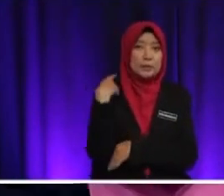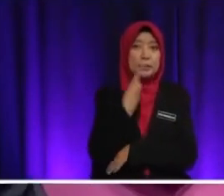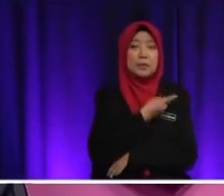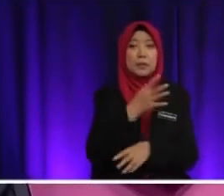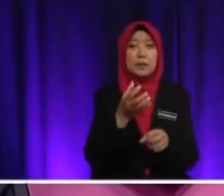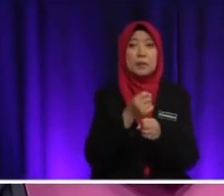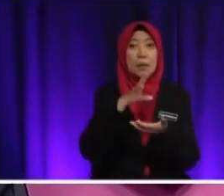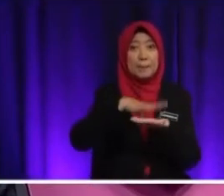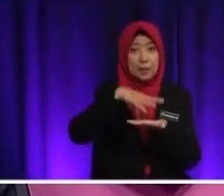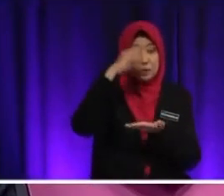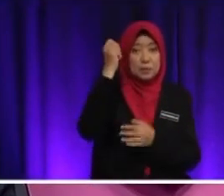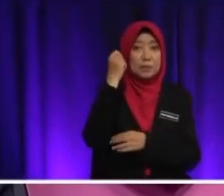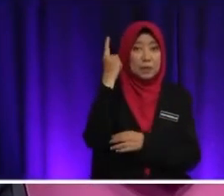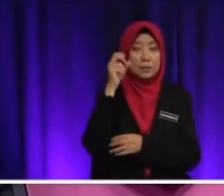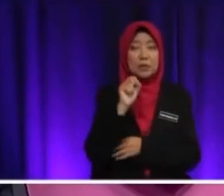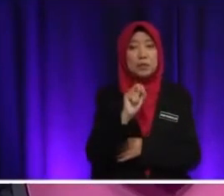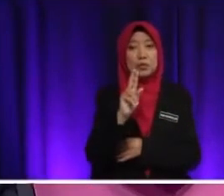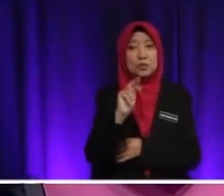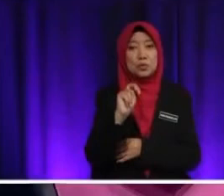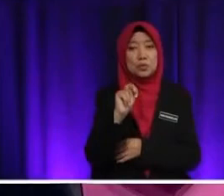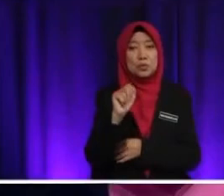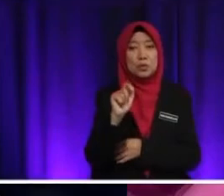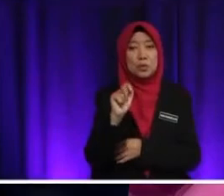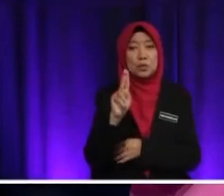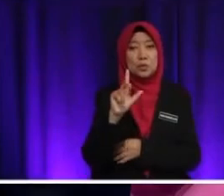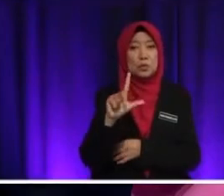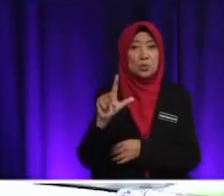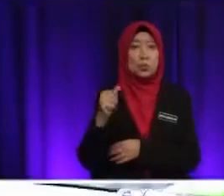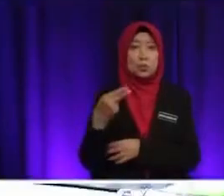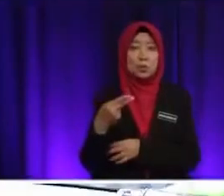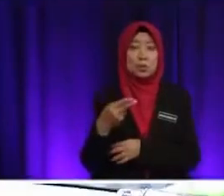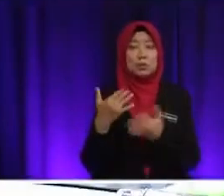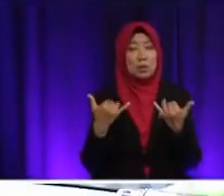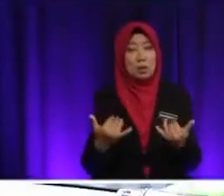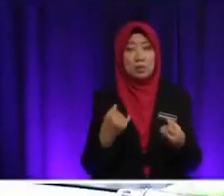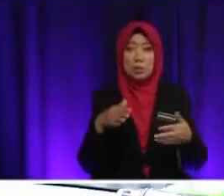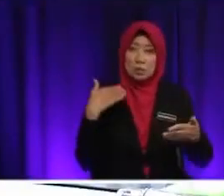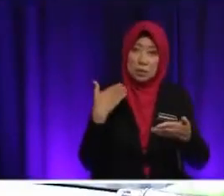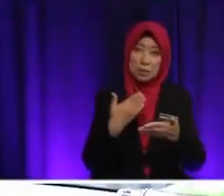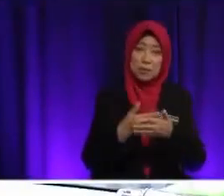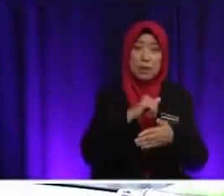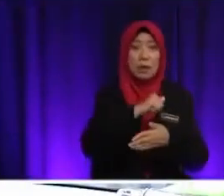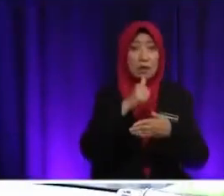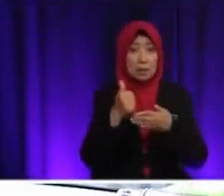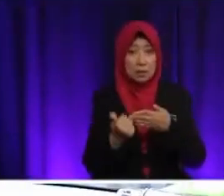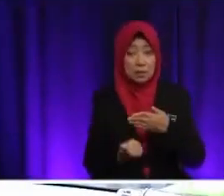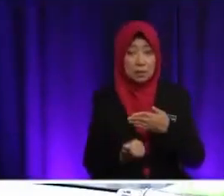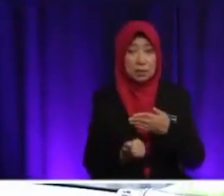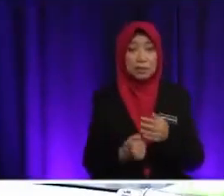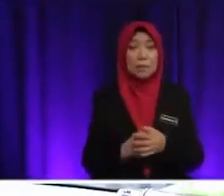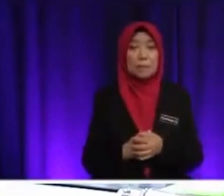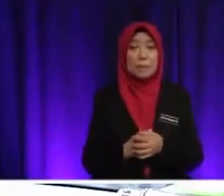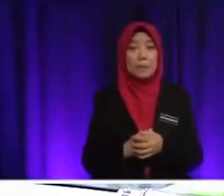belajar tentang memahami sunnatullah. Okey Ustaz, kita pun sudah berada di penghujung segmen kali ini. Jadi Ustaz, di